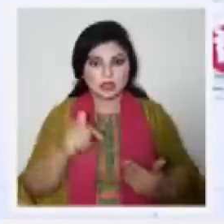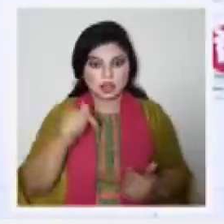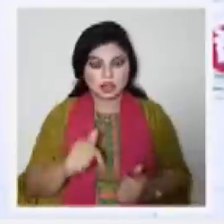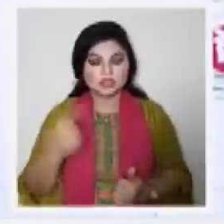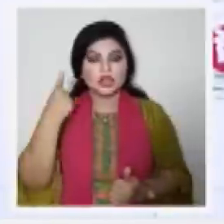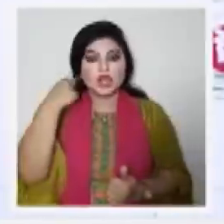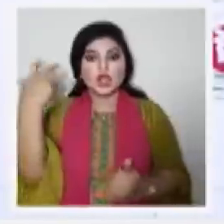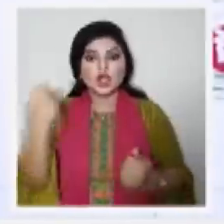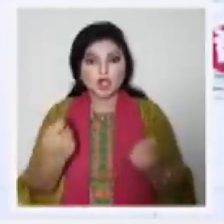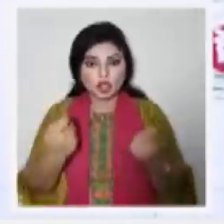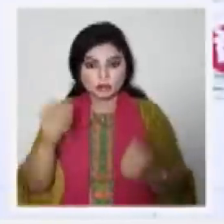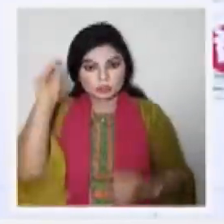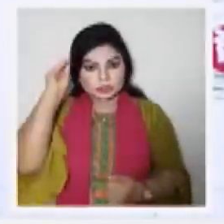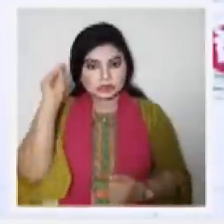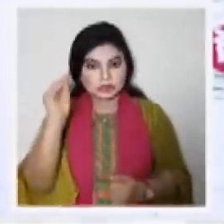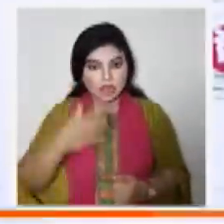এসেছি।